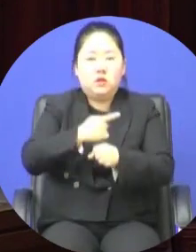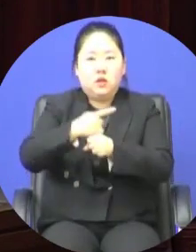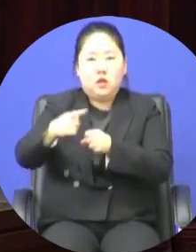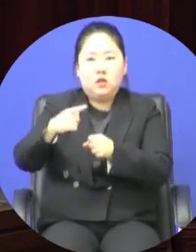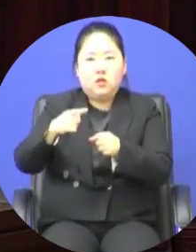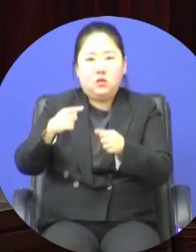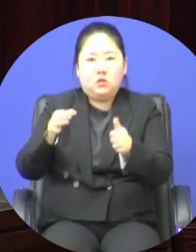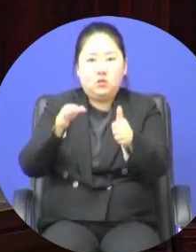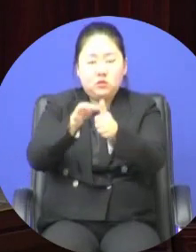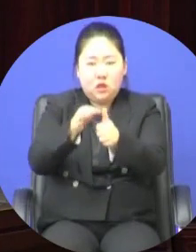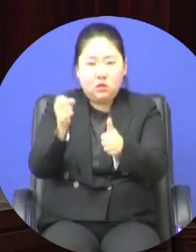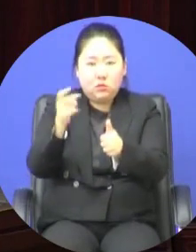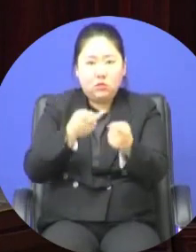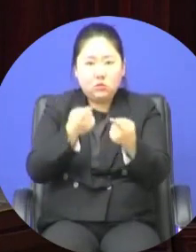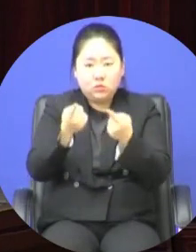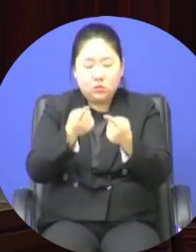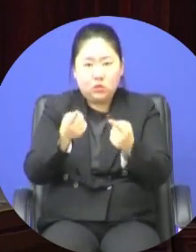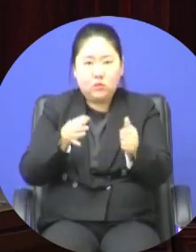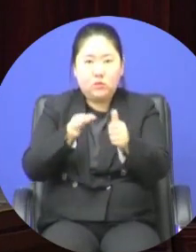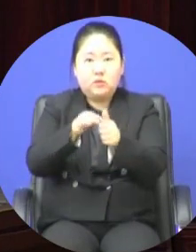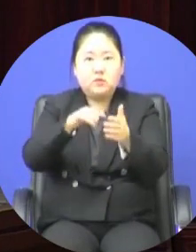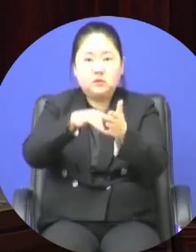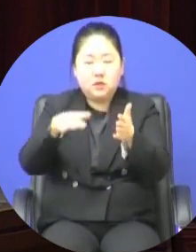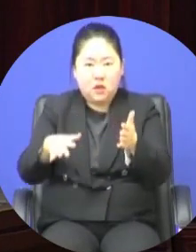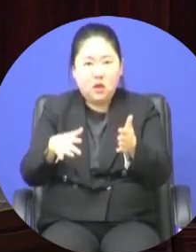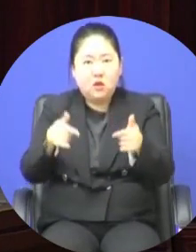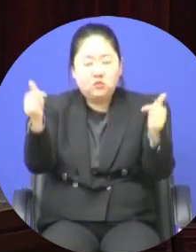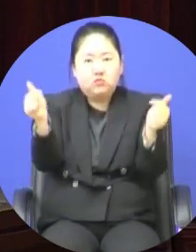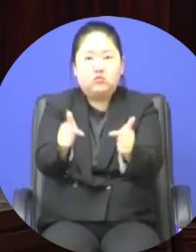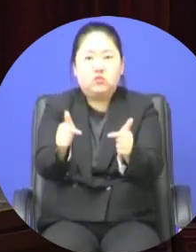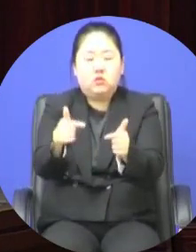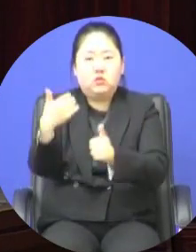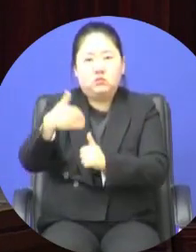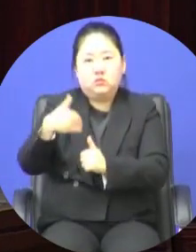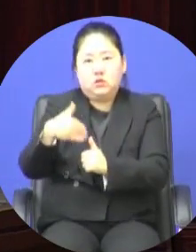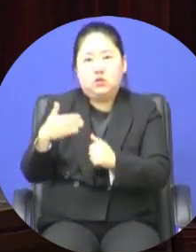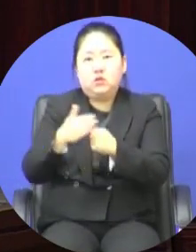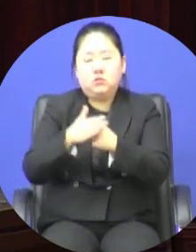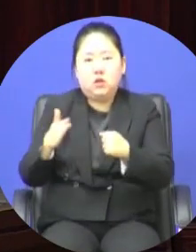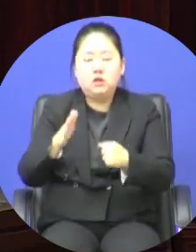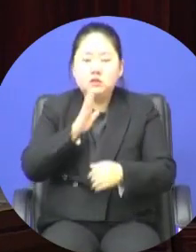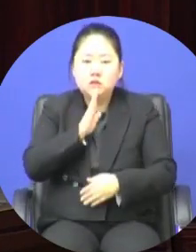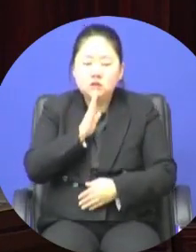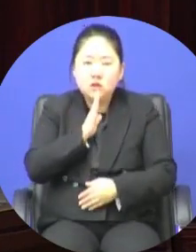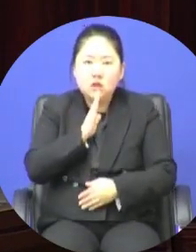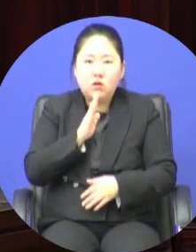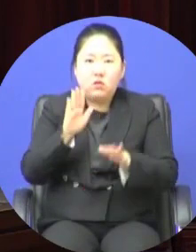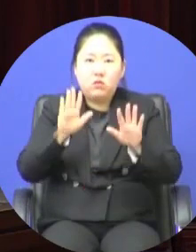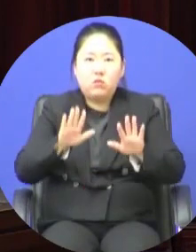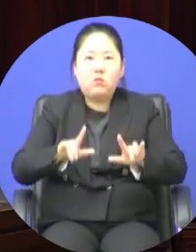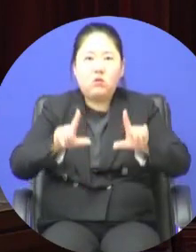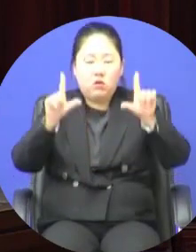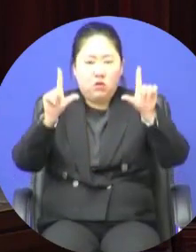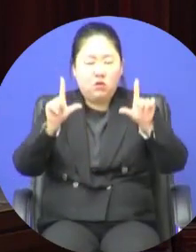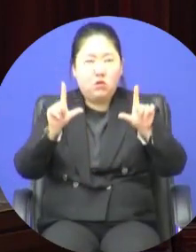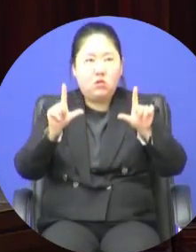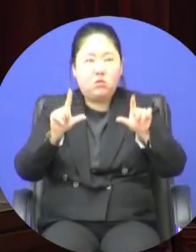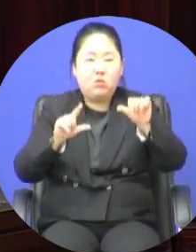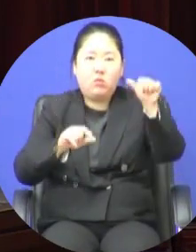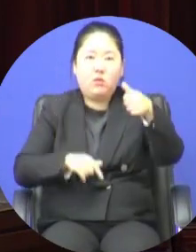지방교부세와 조정교부금을 각각 10%와 6.8% 감축 교부하여 실제로 우리시는 금년도 578억